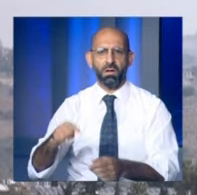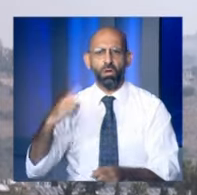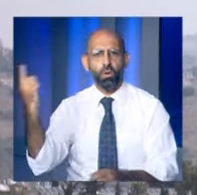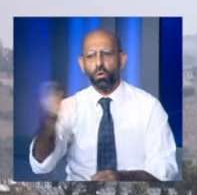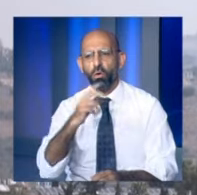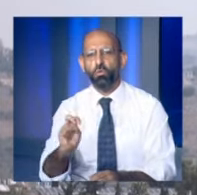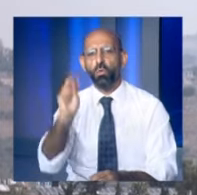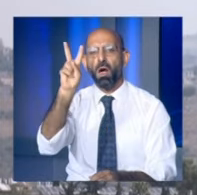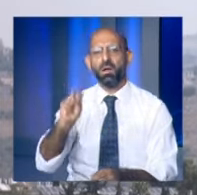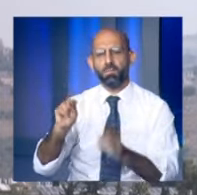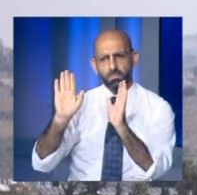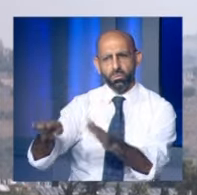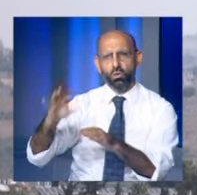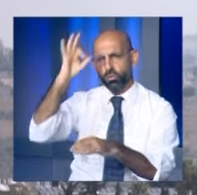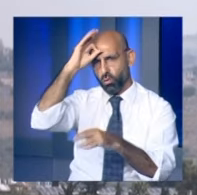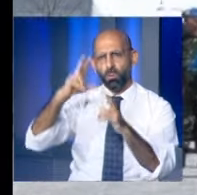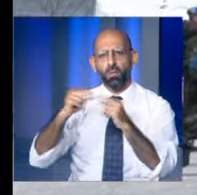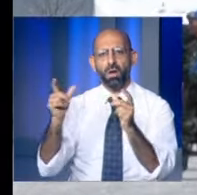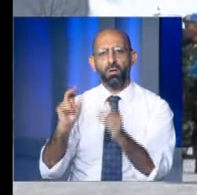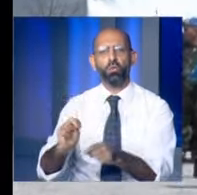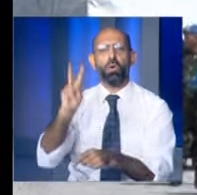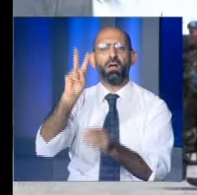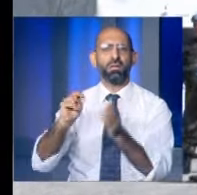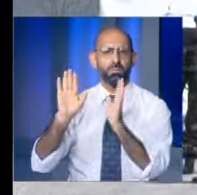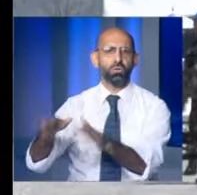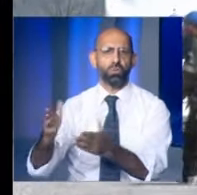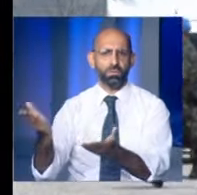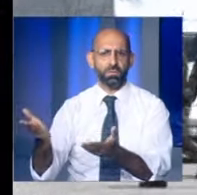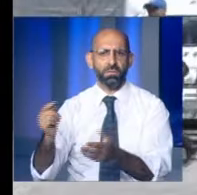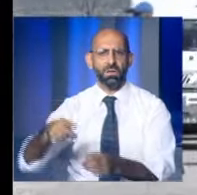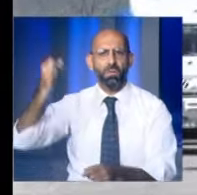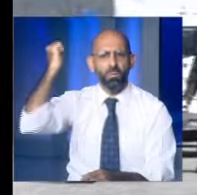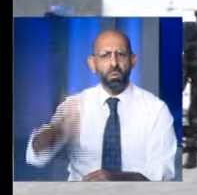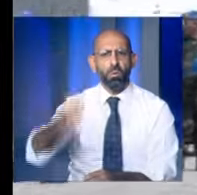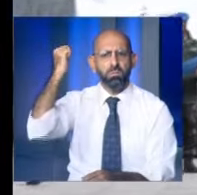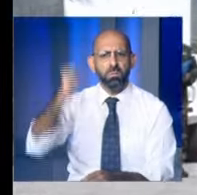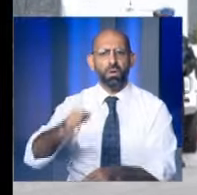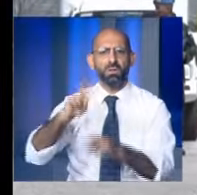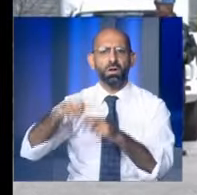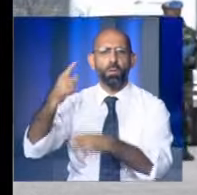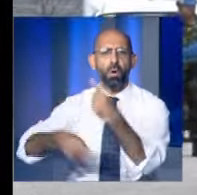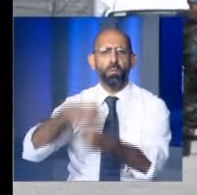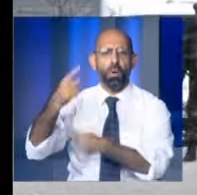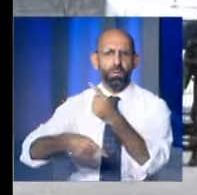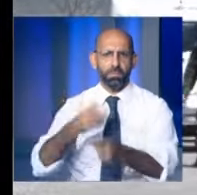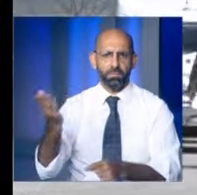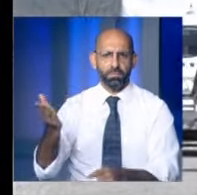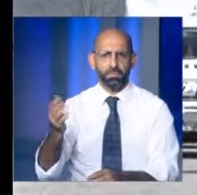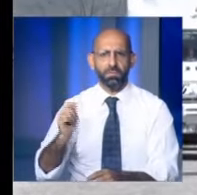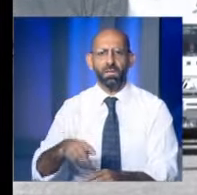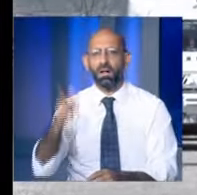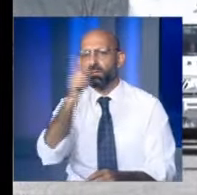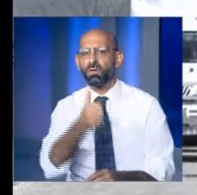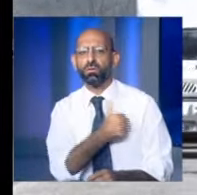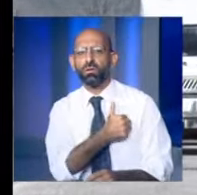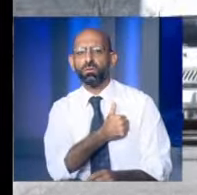واجبنا للحفاظ على استقرار البلاد، وما زلنا نسير دوريات مع قوات اليونيفيل في الجنوب على رغم القصف الإسرائيلي